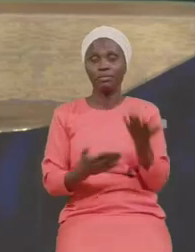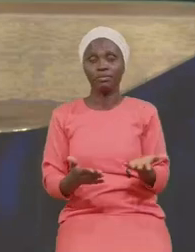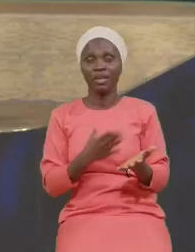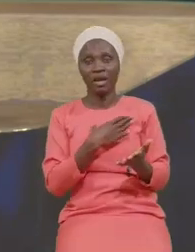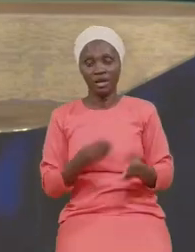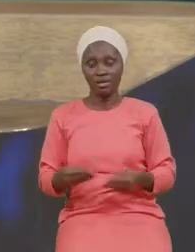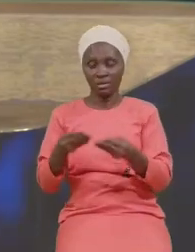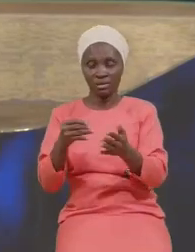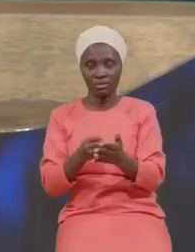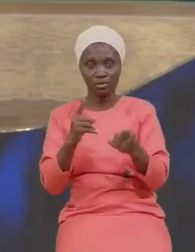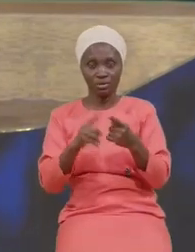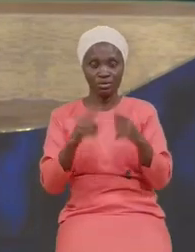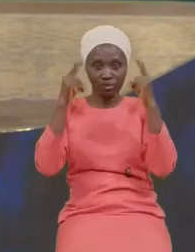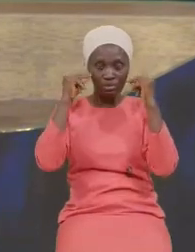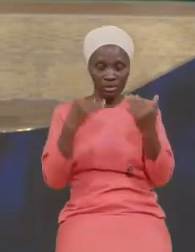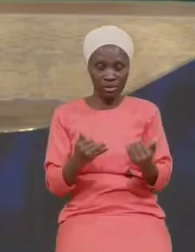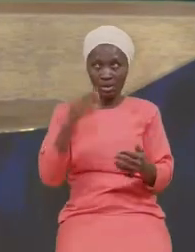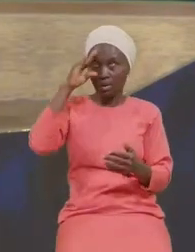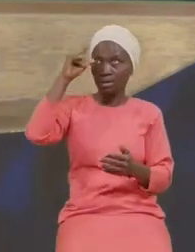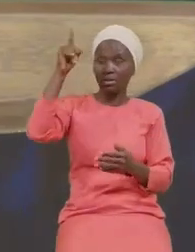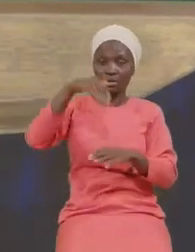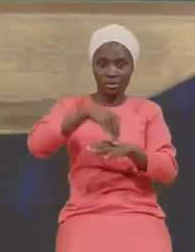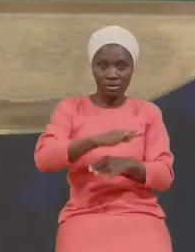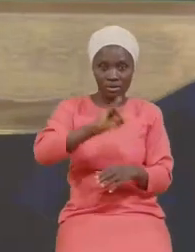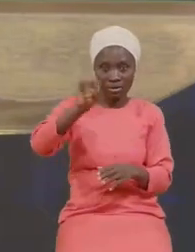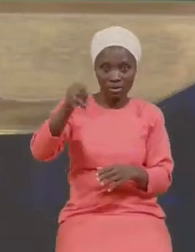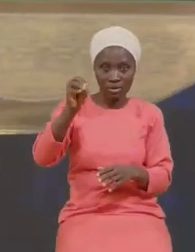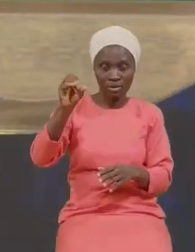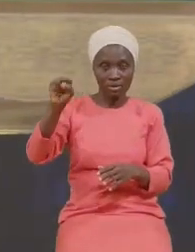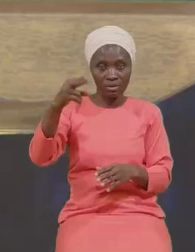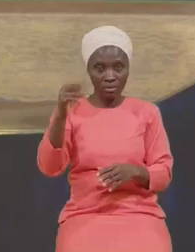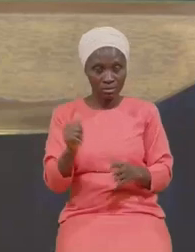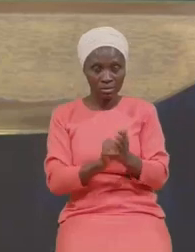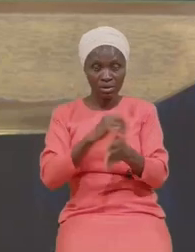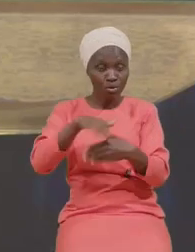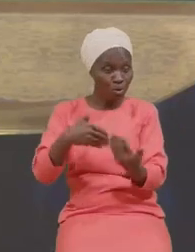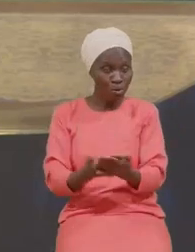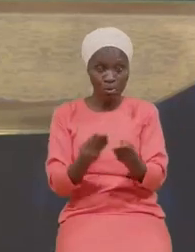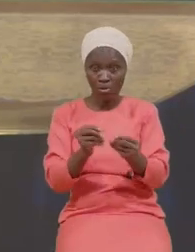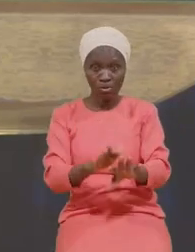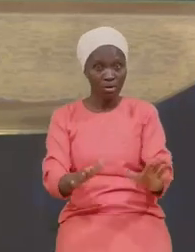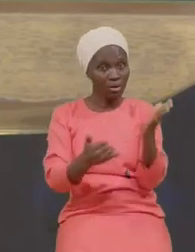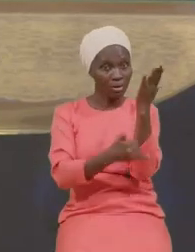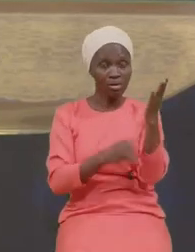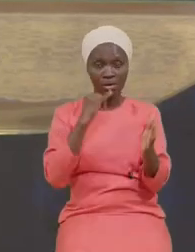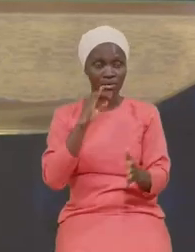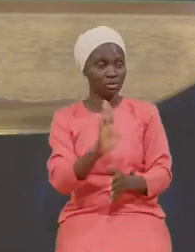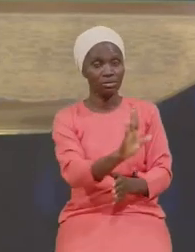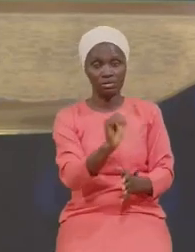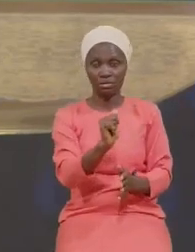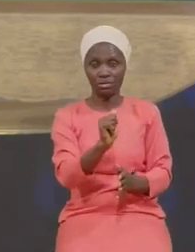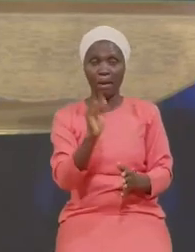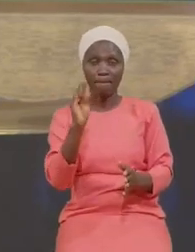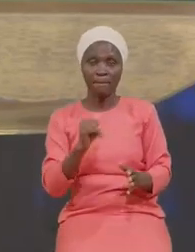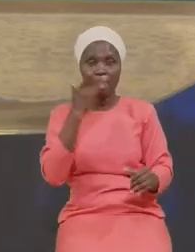à Moïse et menait dit j'ose jouer tout le pays est à toi pas promesse mais